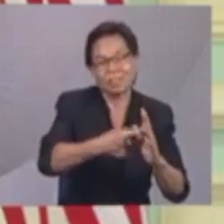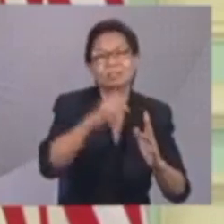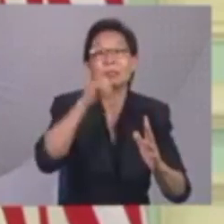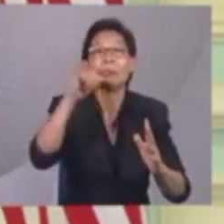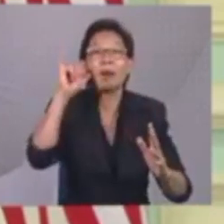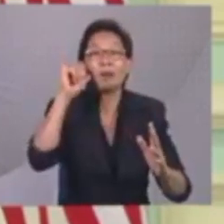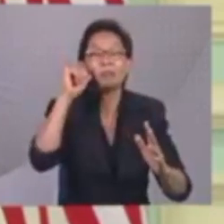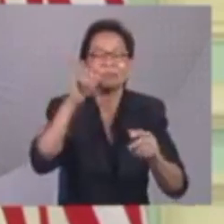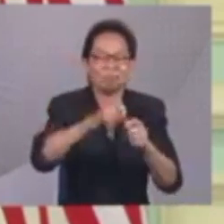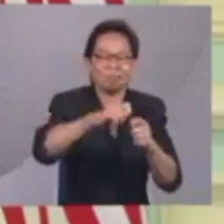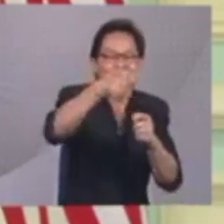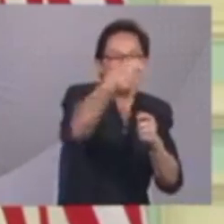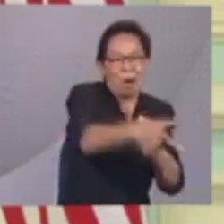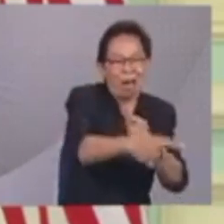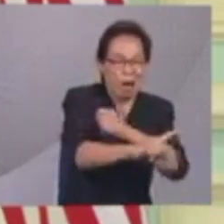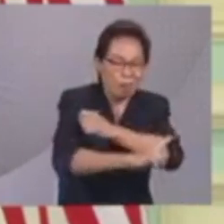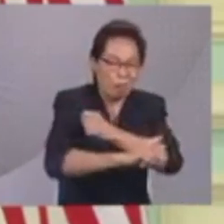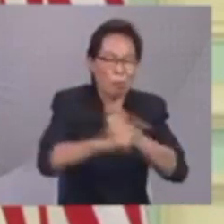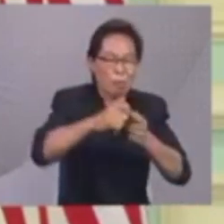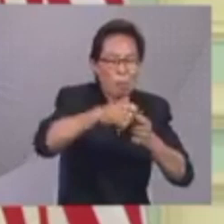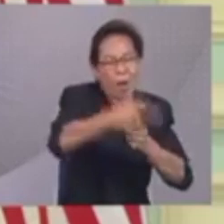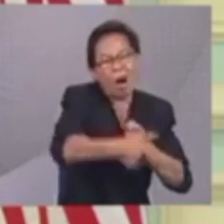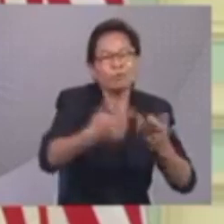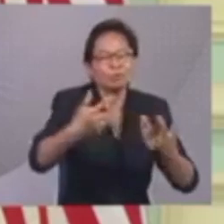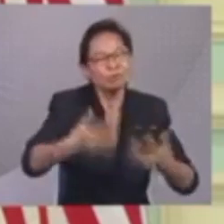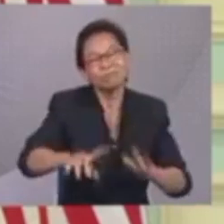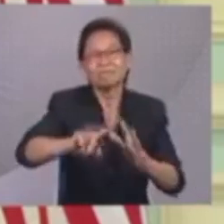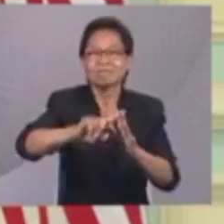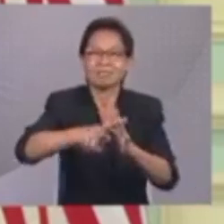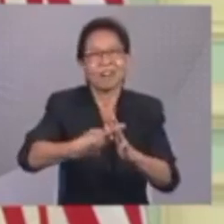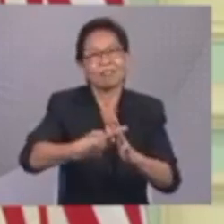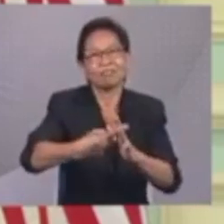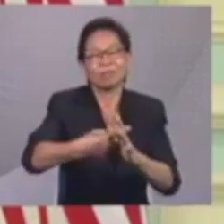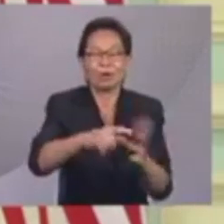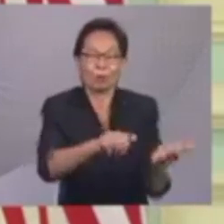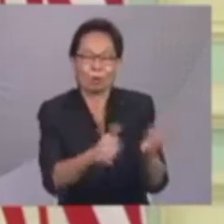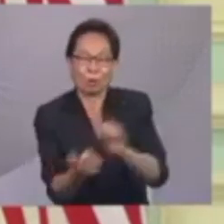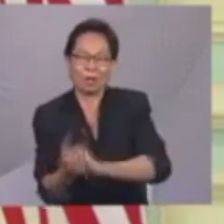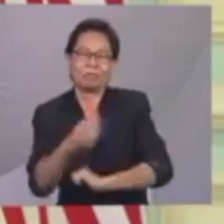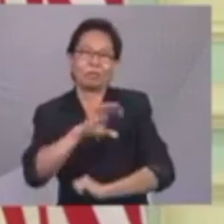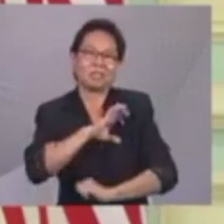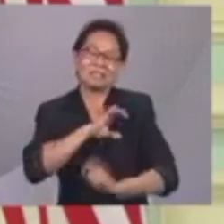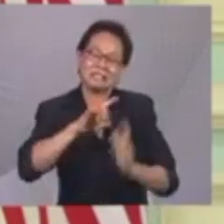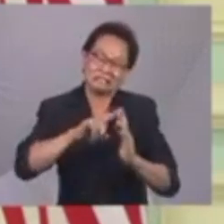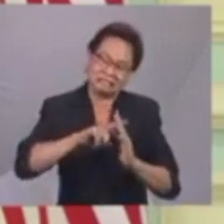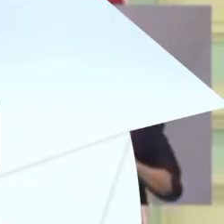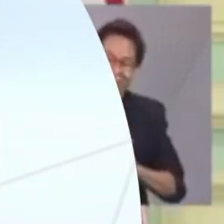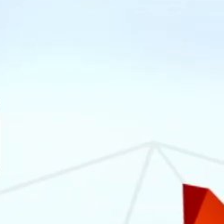compound telah mula dikeluarkan oleh pihak polis.